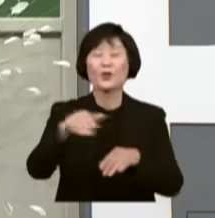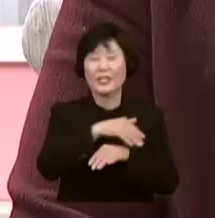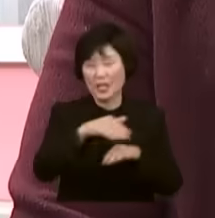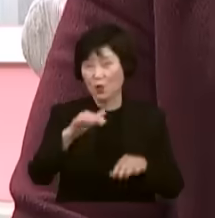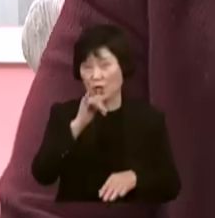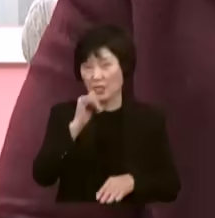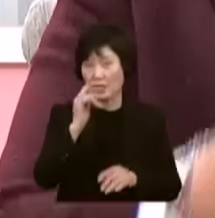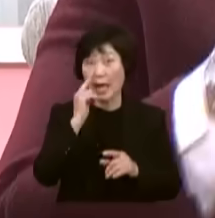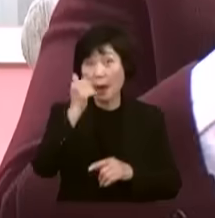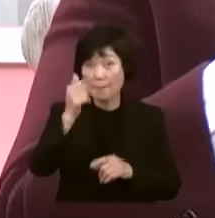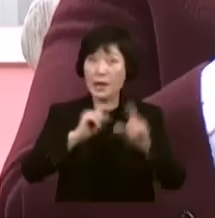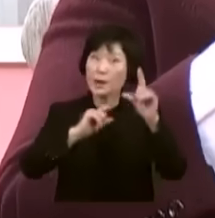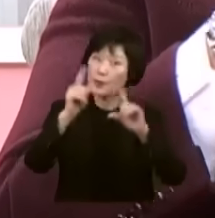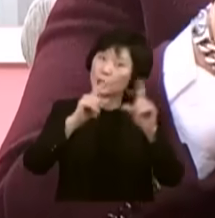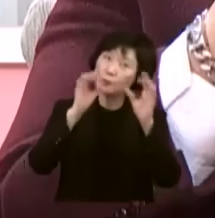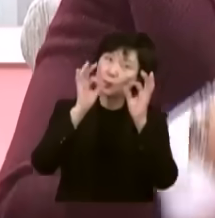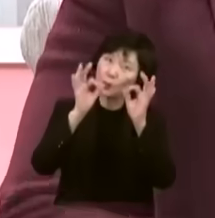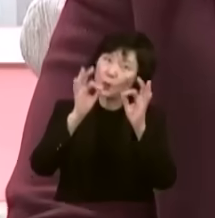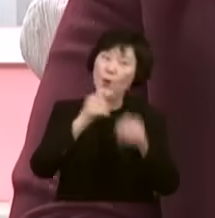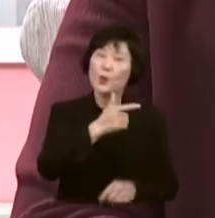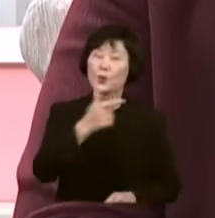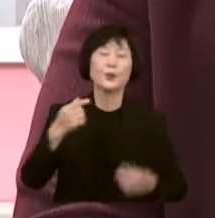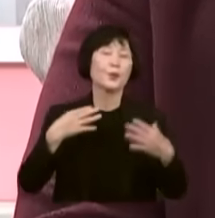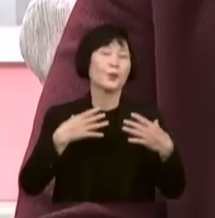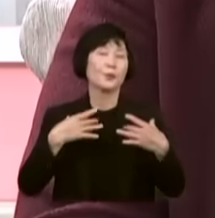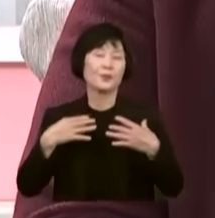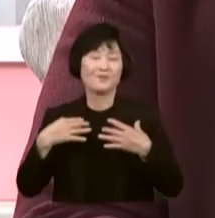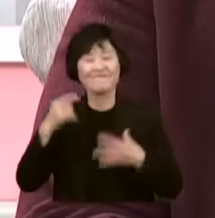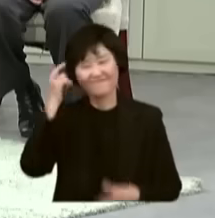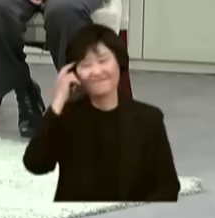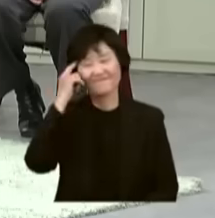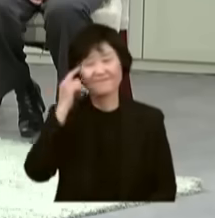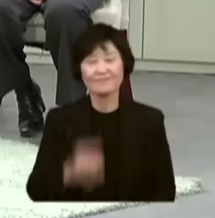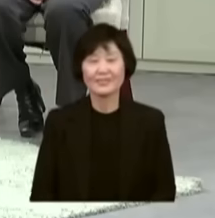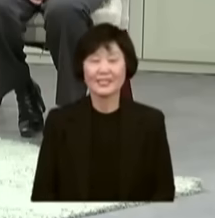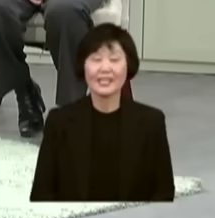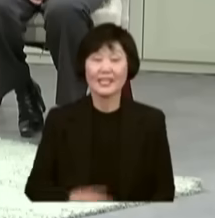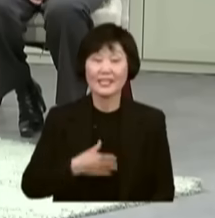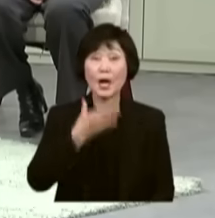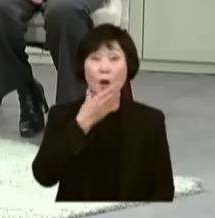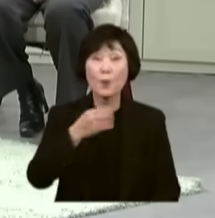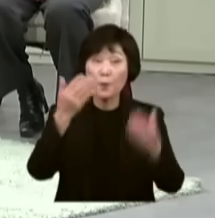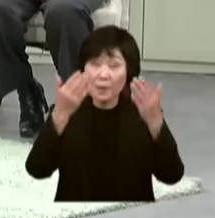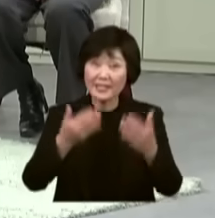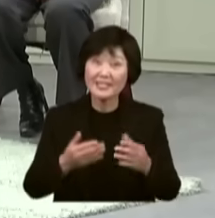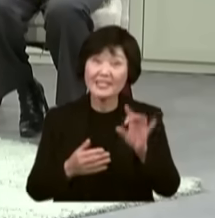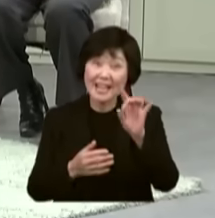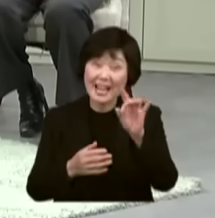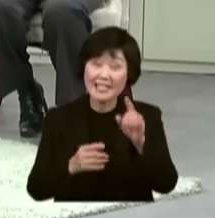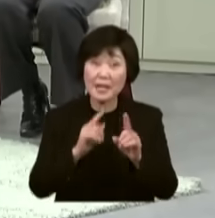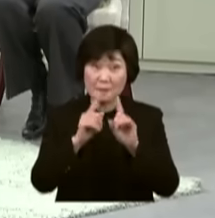어디에서 불러줘도 다 가시는 그 모습이 네. 너무 자랑스러웠어요. 그래요. 제가 복받은 거 하나만 말씀해 주시고 말씀하세요.